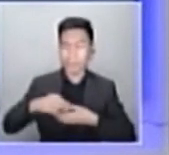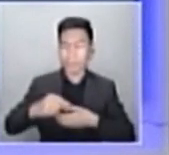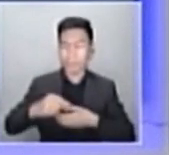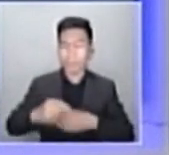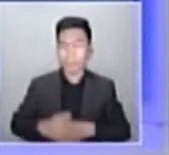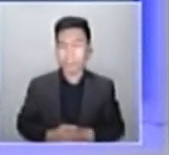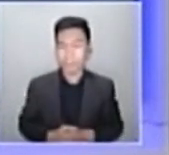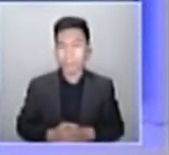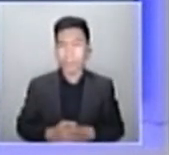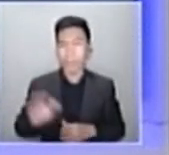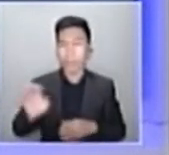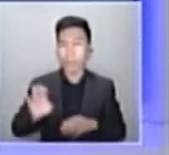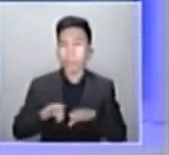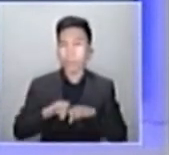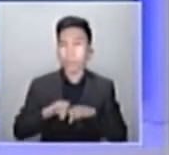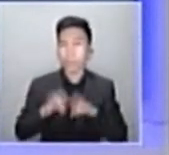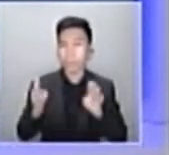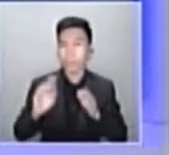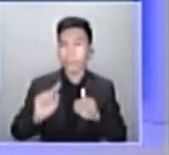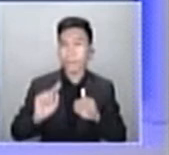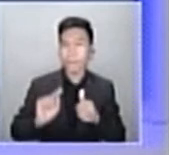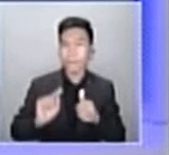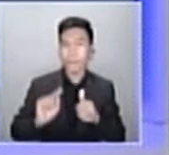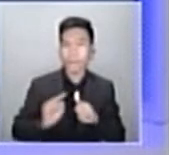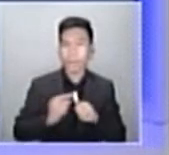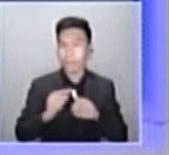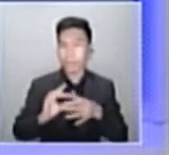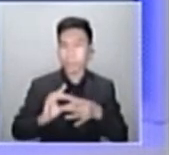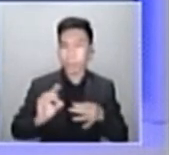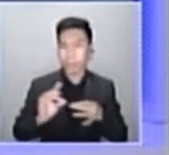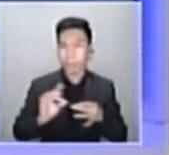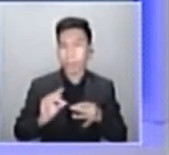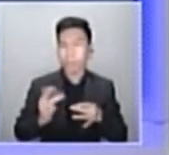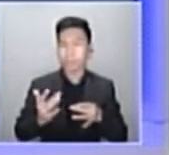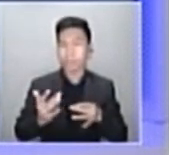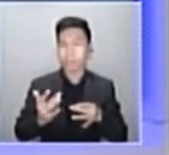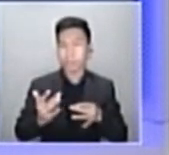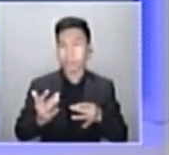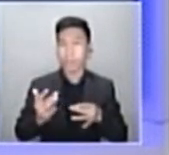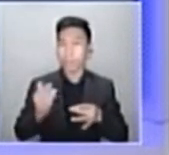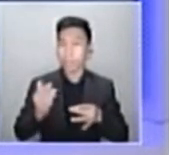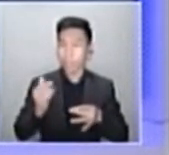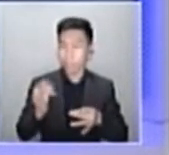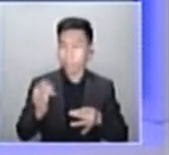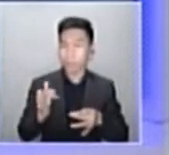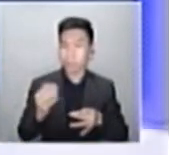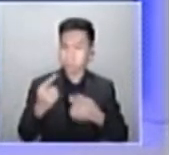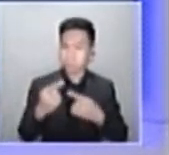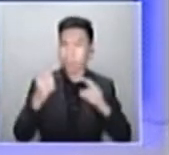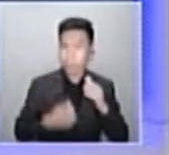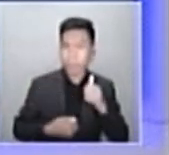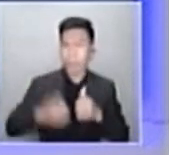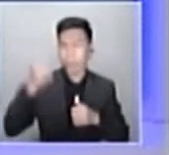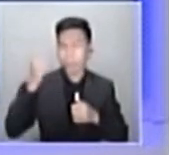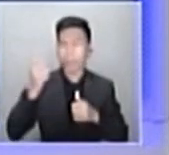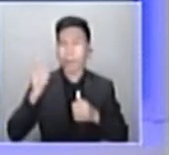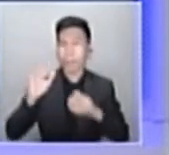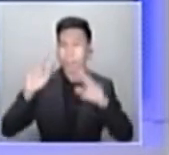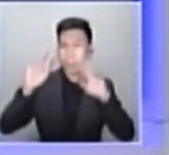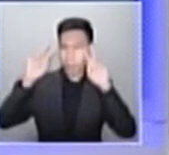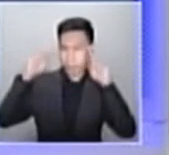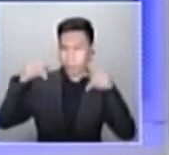po makakatulong sa pag-aano ng Pilipinas sa mga krisis na kinakaharap nito ngayon? Meron po kayong